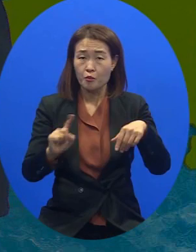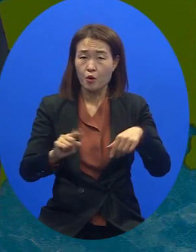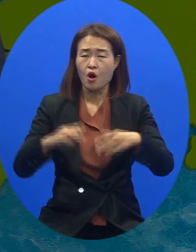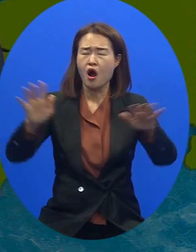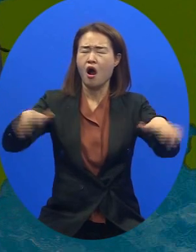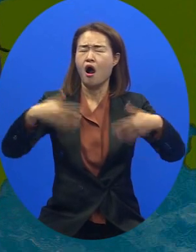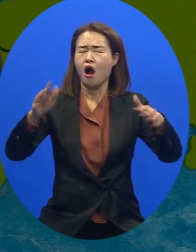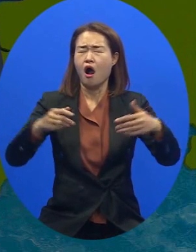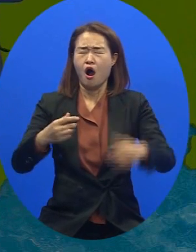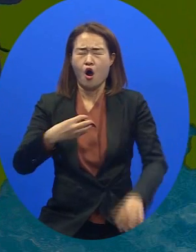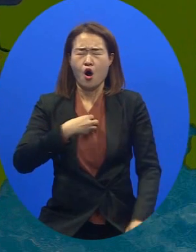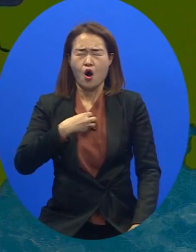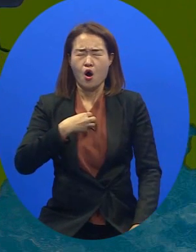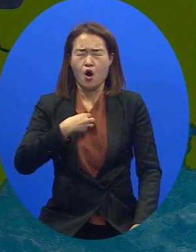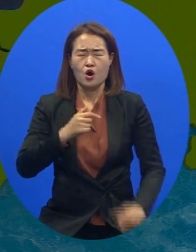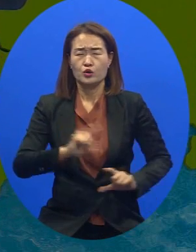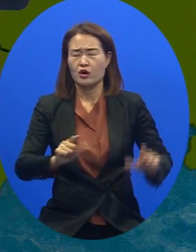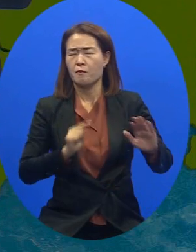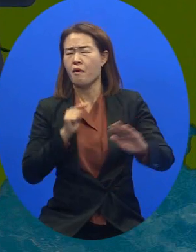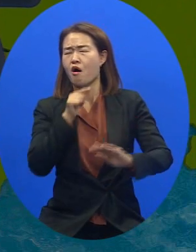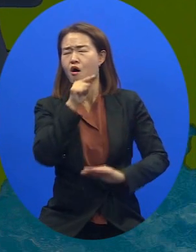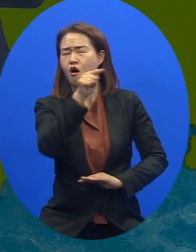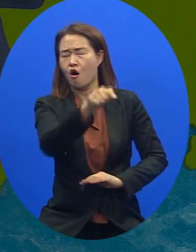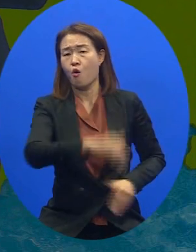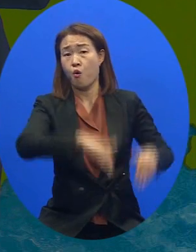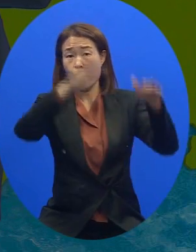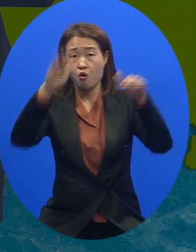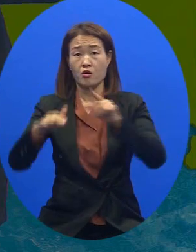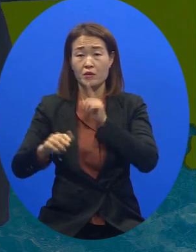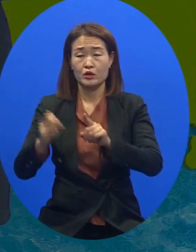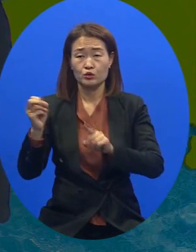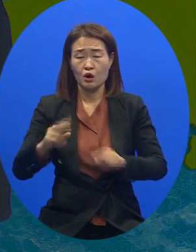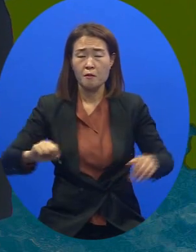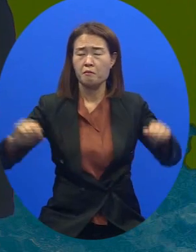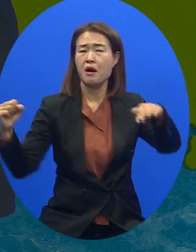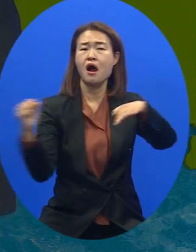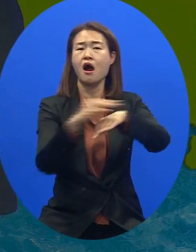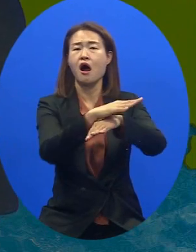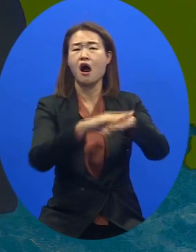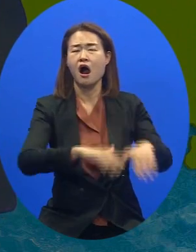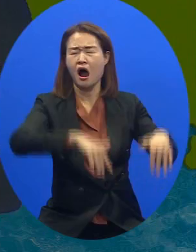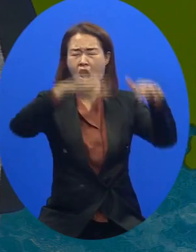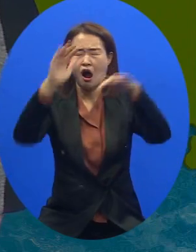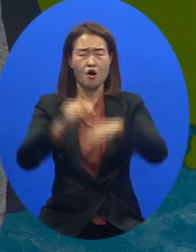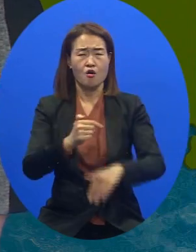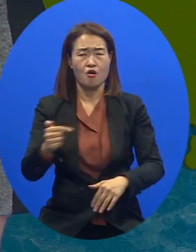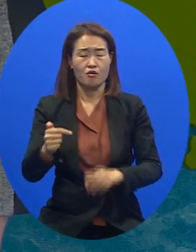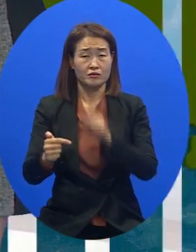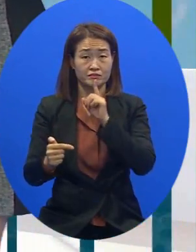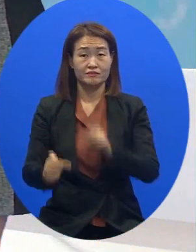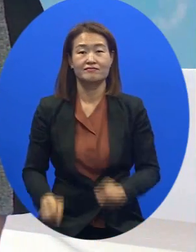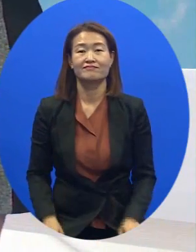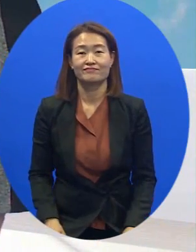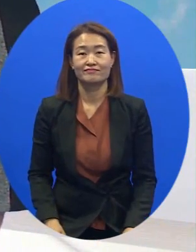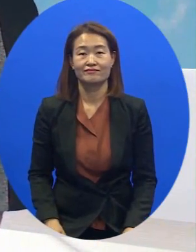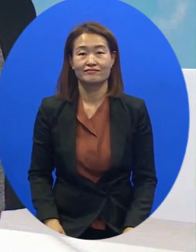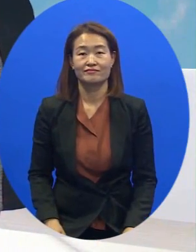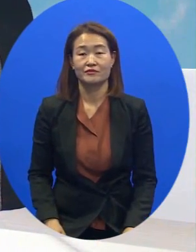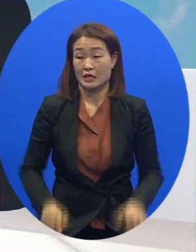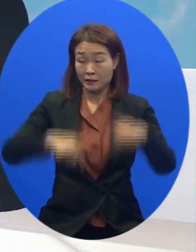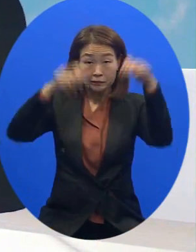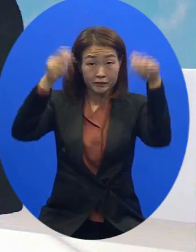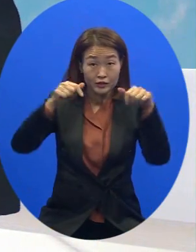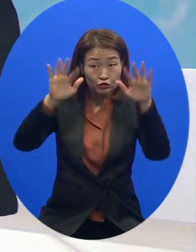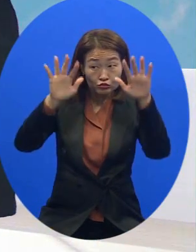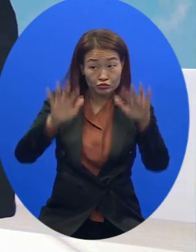동해 먼바다에서 매우 높게 일겠습니다. 또 동해안은 너울로 인한 높은 물결이 있는 곳 있겠습니다. 비나